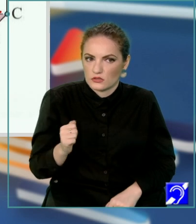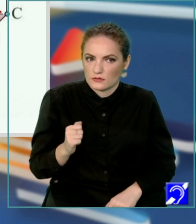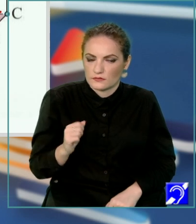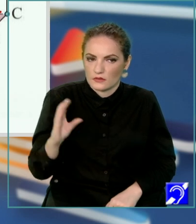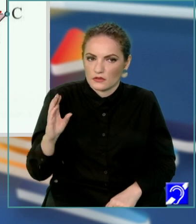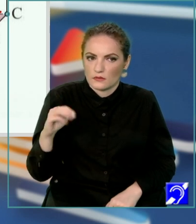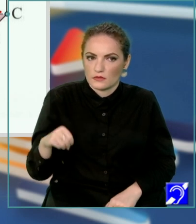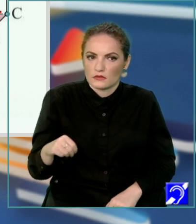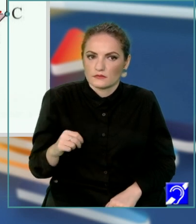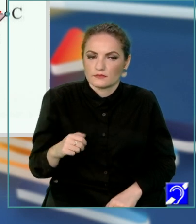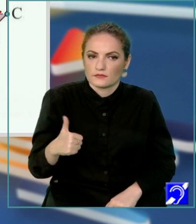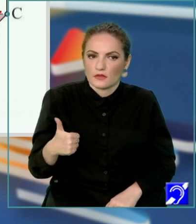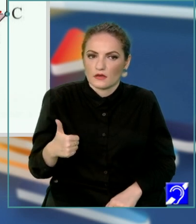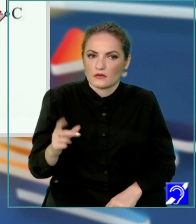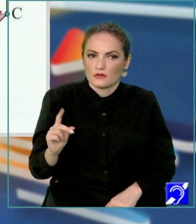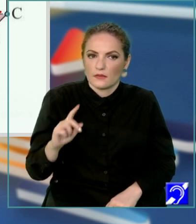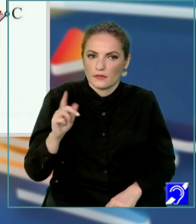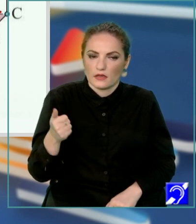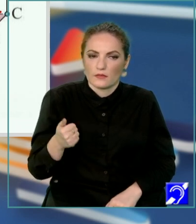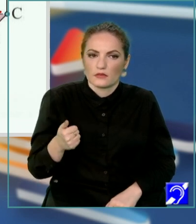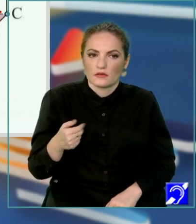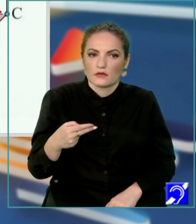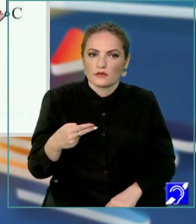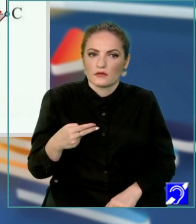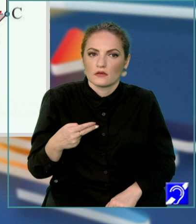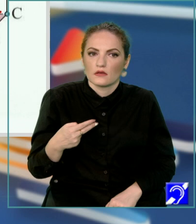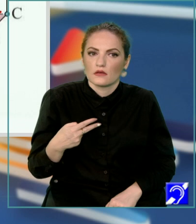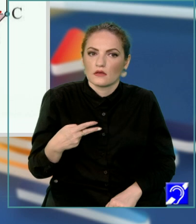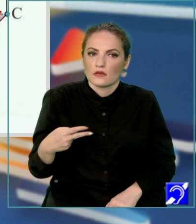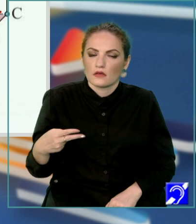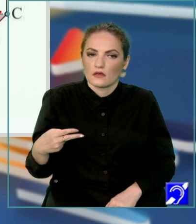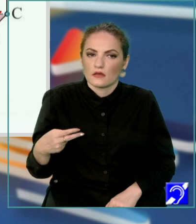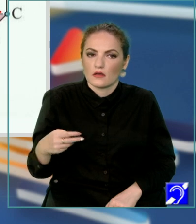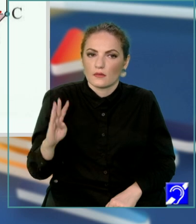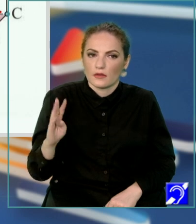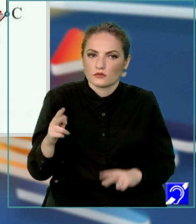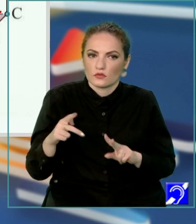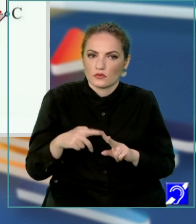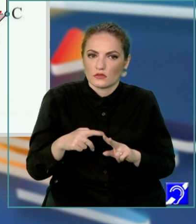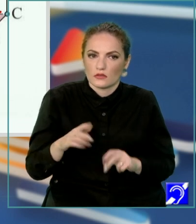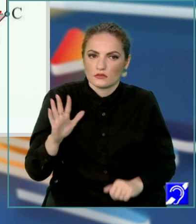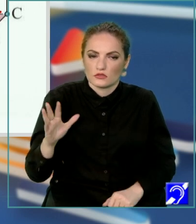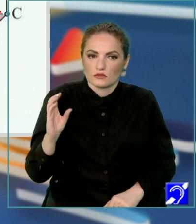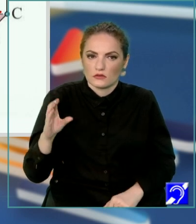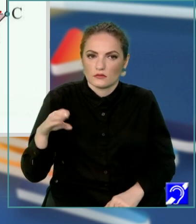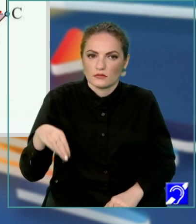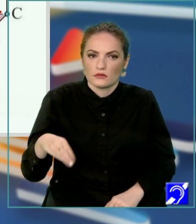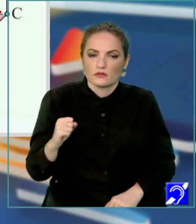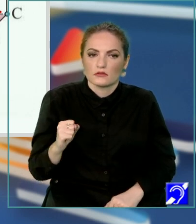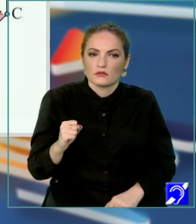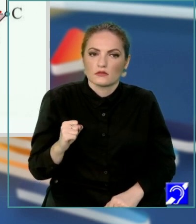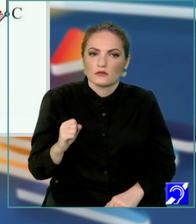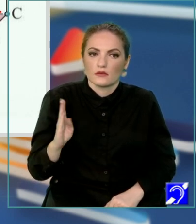centimetri adeprim diagonala unei fețe laterale 4 radical din 5 centimetri